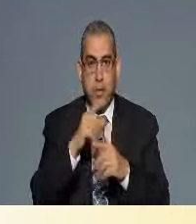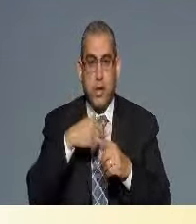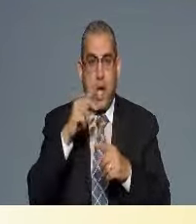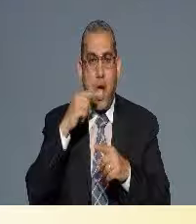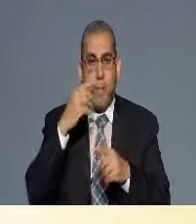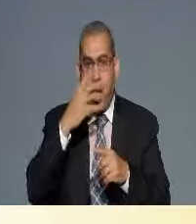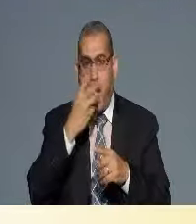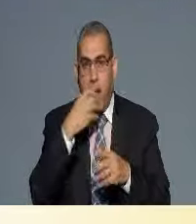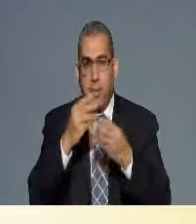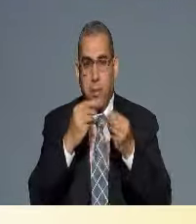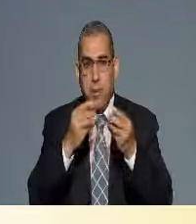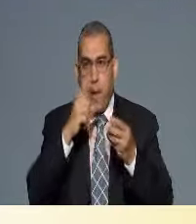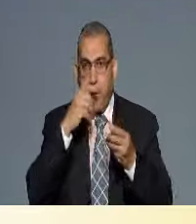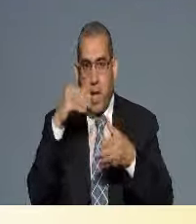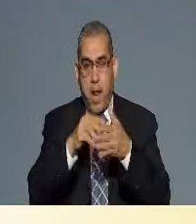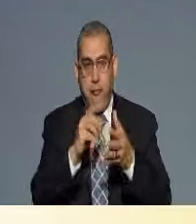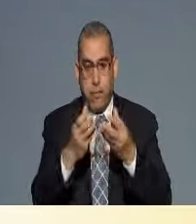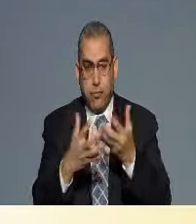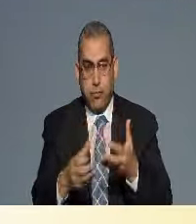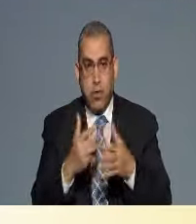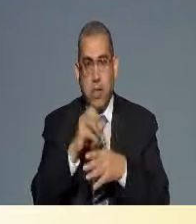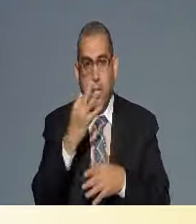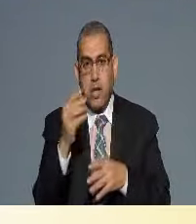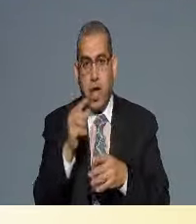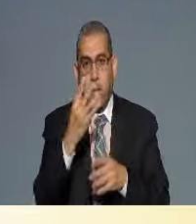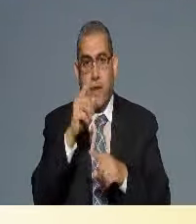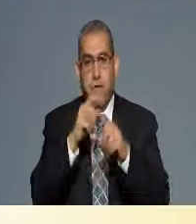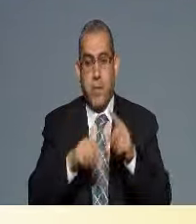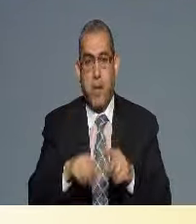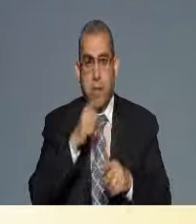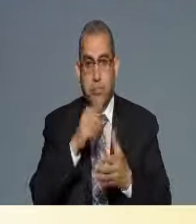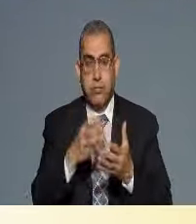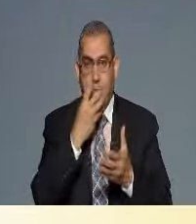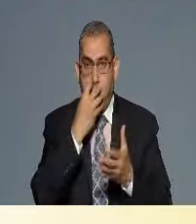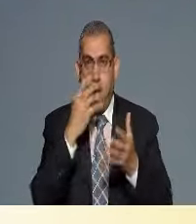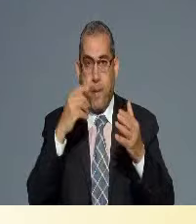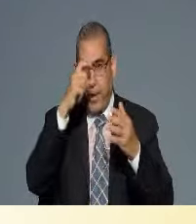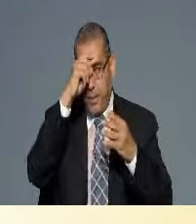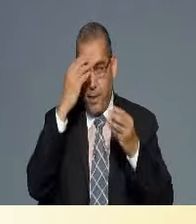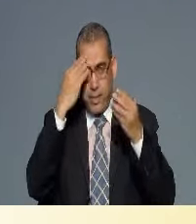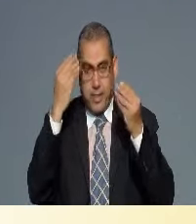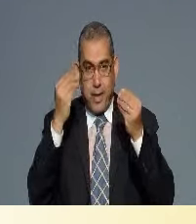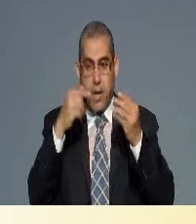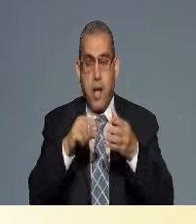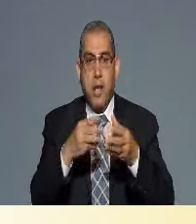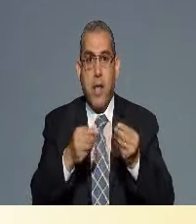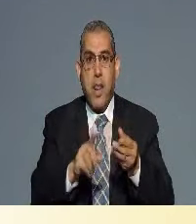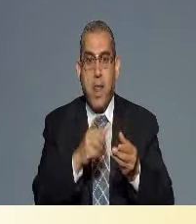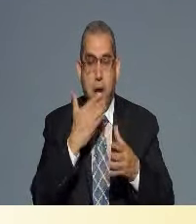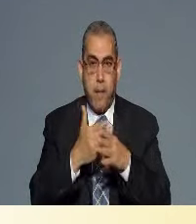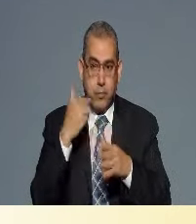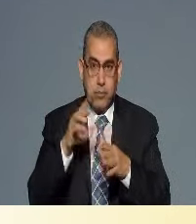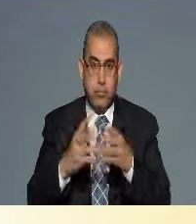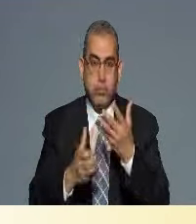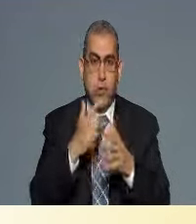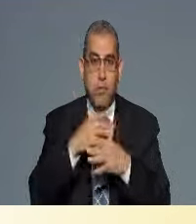نسبة الرطوبة بتاعته لا تتجاوز من 13 ل 14%. فده الحمد لله أول مرة يكون موجود في مصر عشان يعني ما نروحش